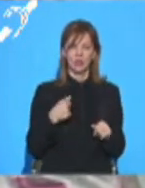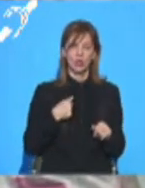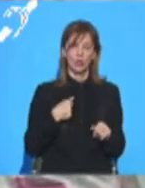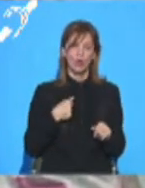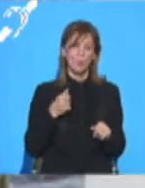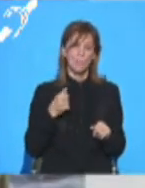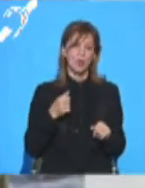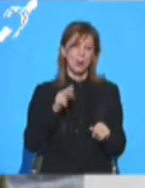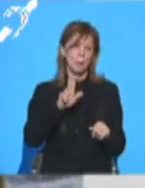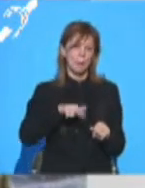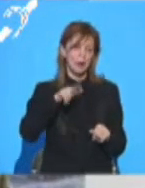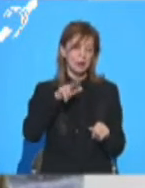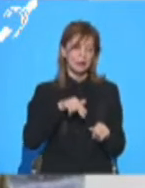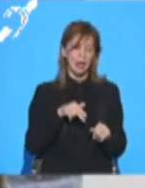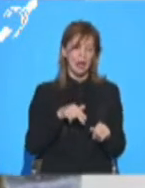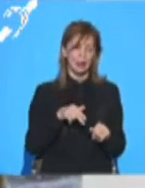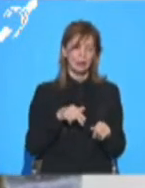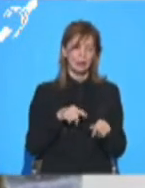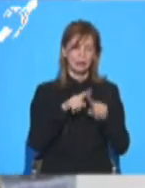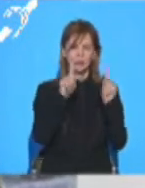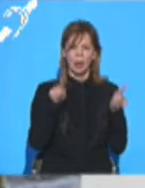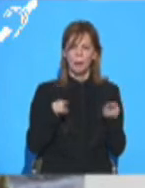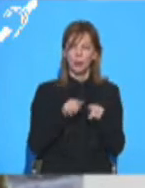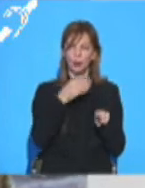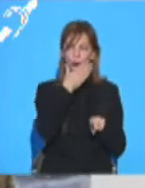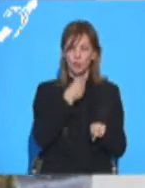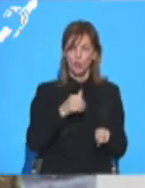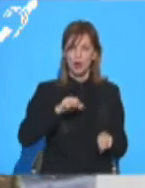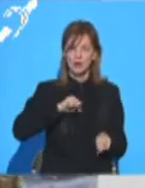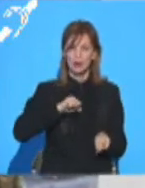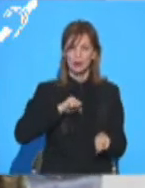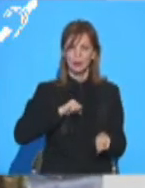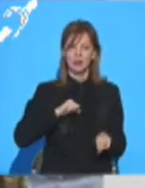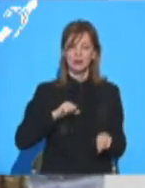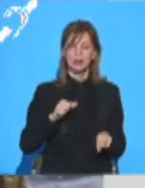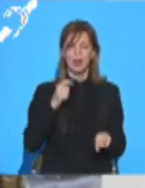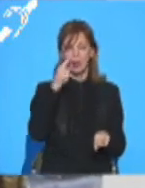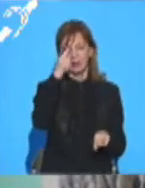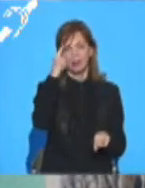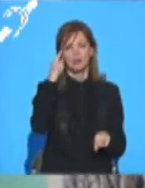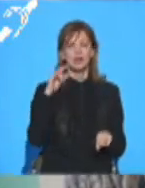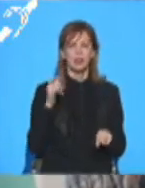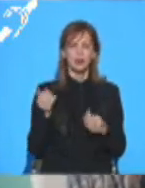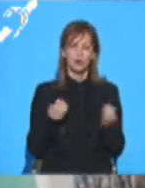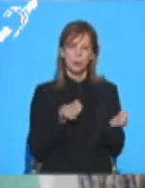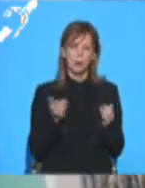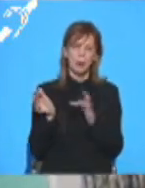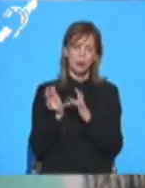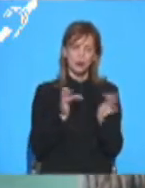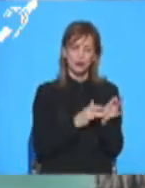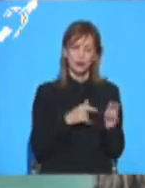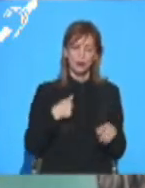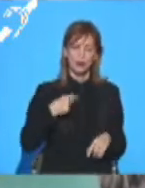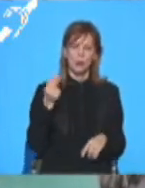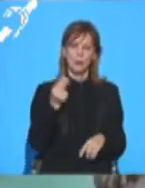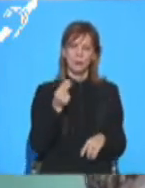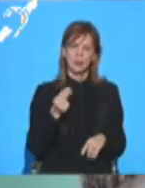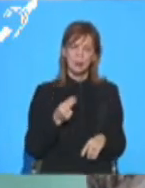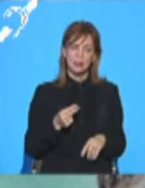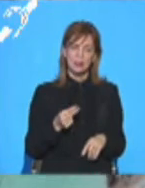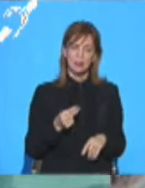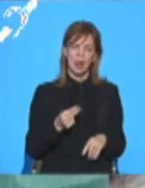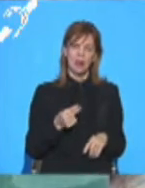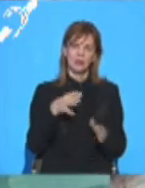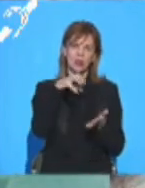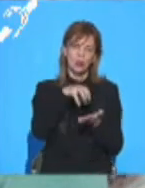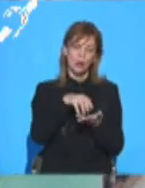tablă frumoase, interesante, chiar și cu bebelușul Iisus. Am desenat câteva